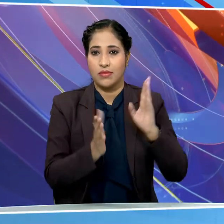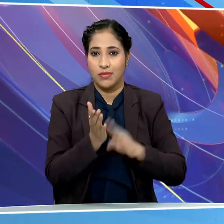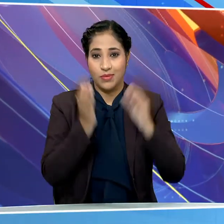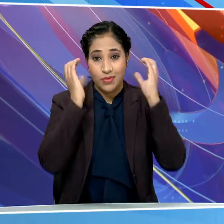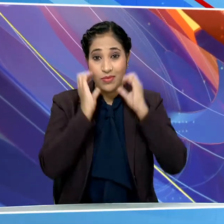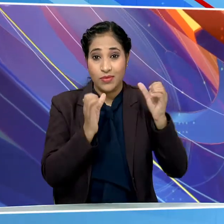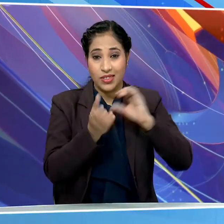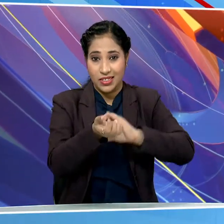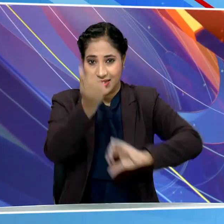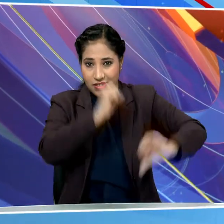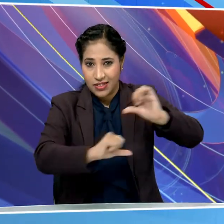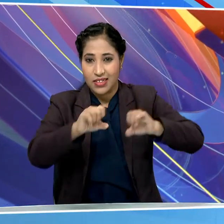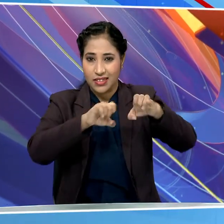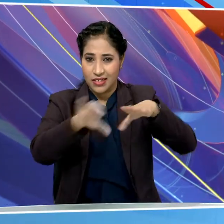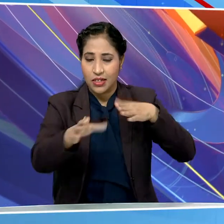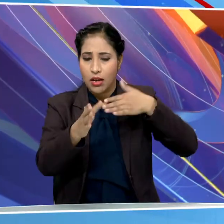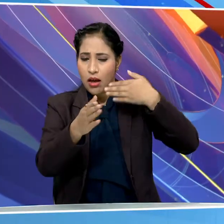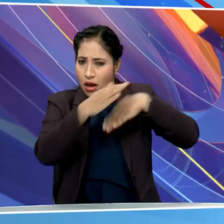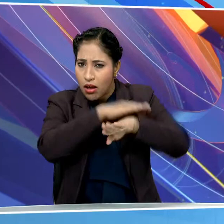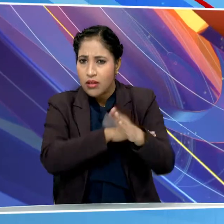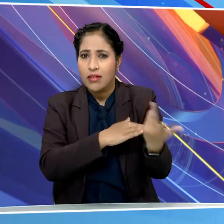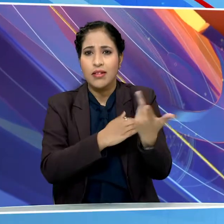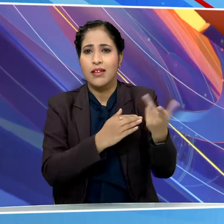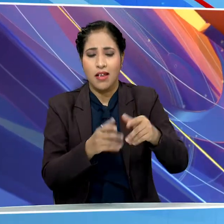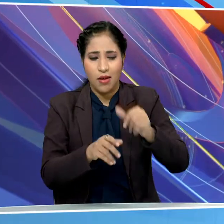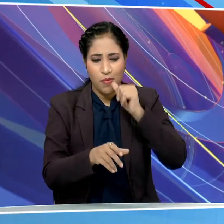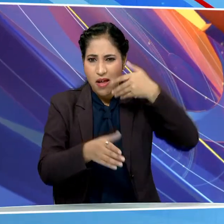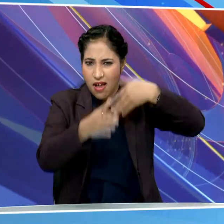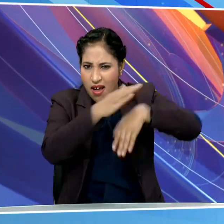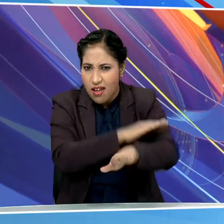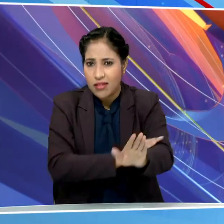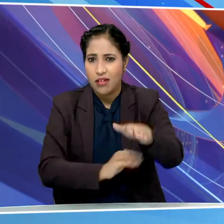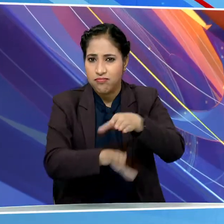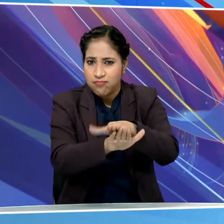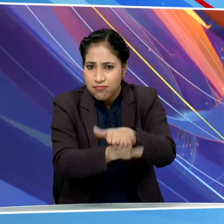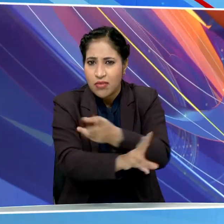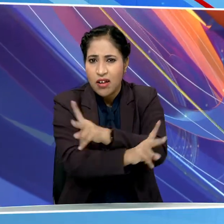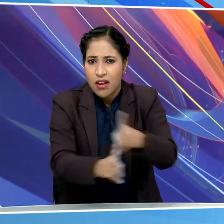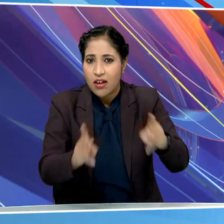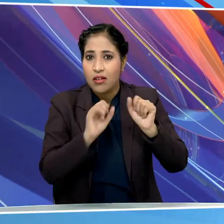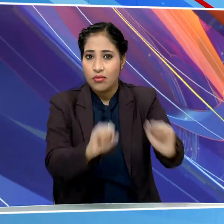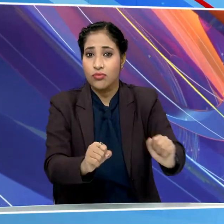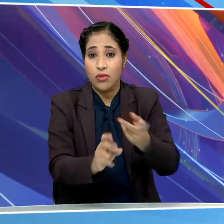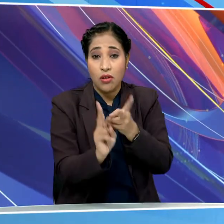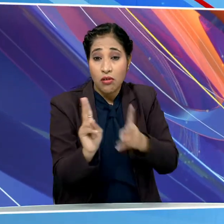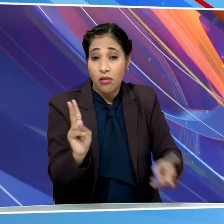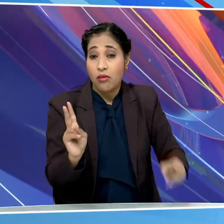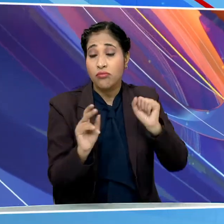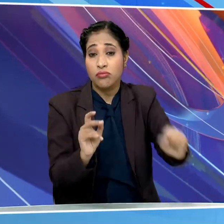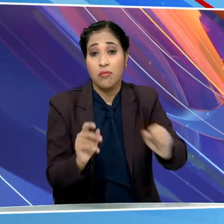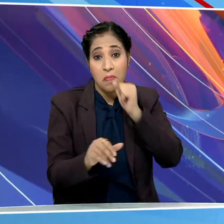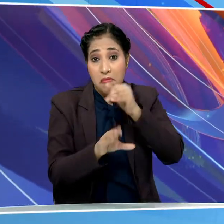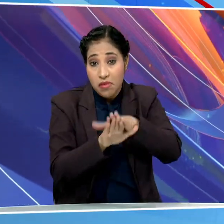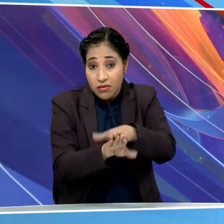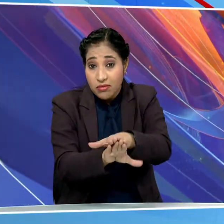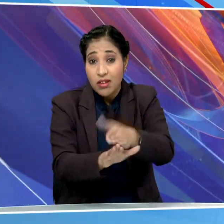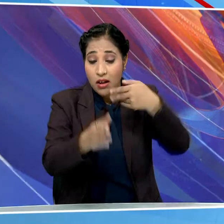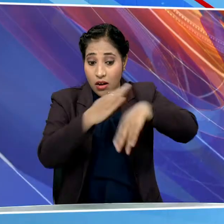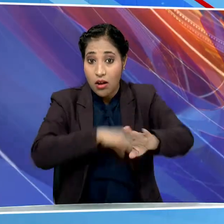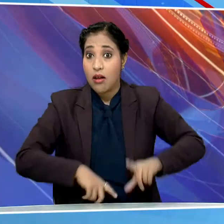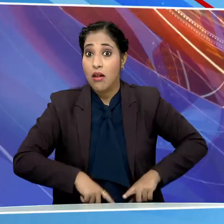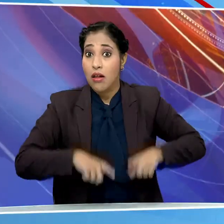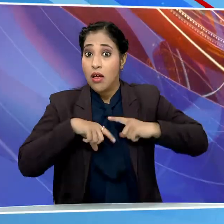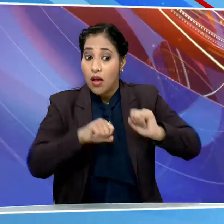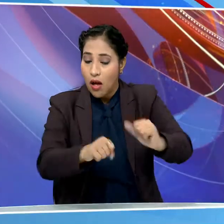पीएम मोदी ने साइंस सिटी में जलीय गैलरी का भी अवलोकन किया। इस गैलरी में जैव विविधता और समुद्री जीवन का